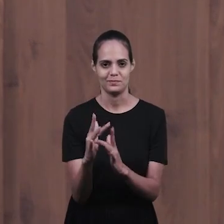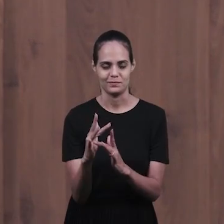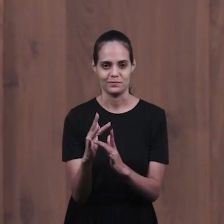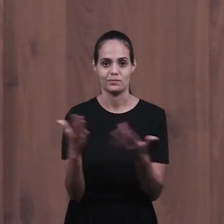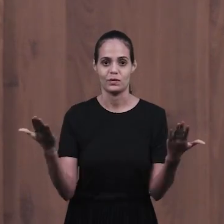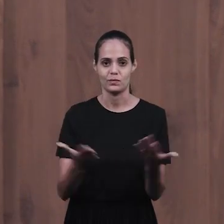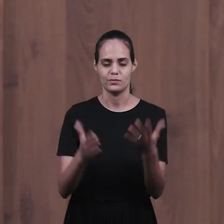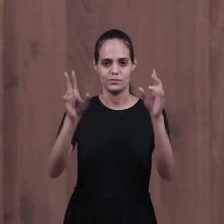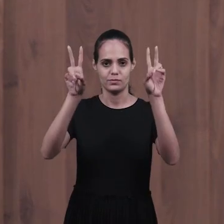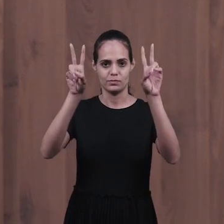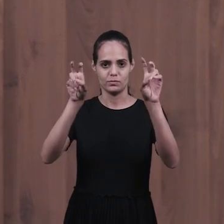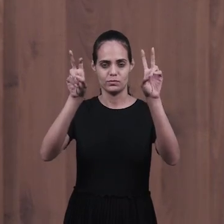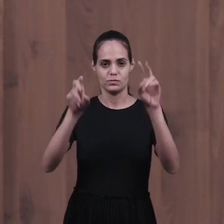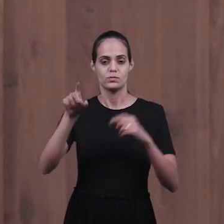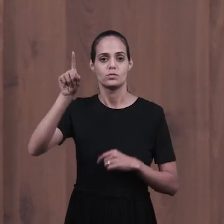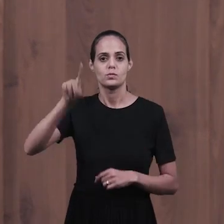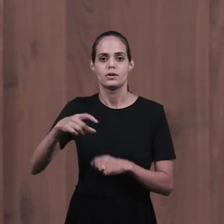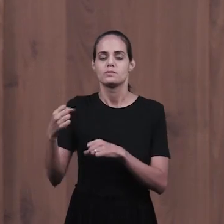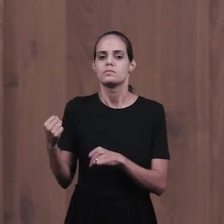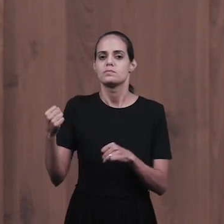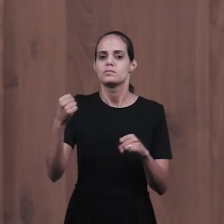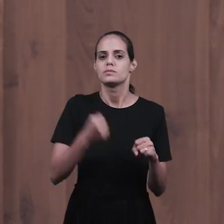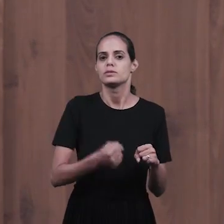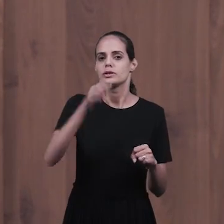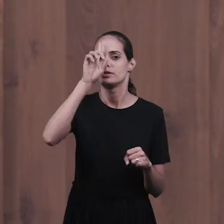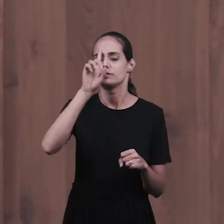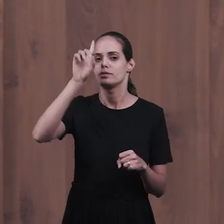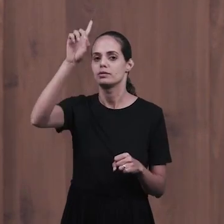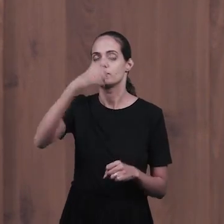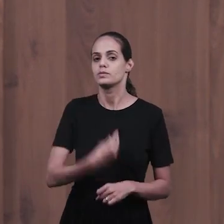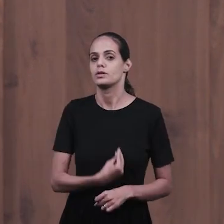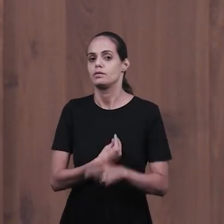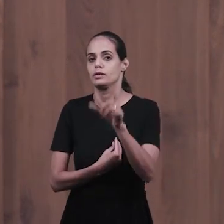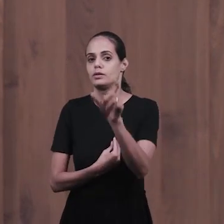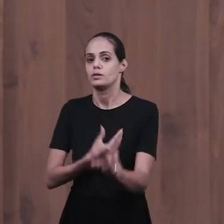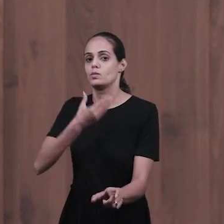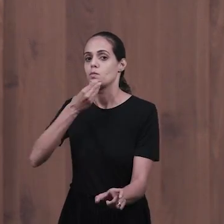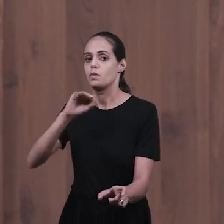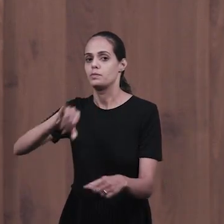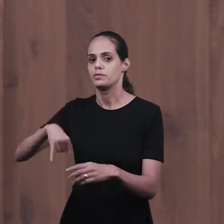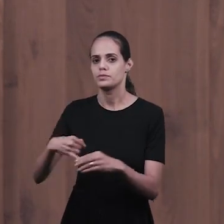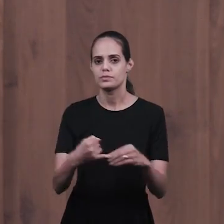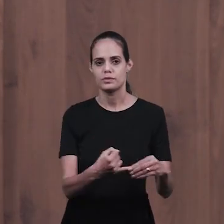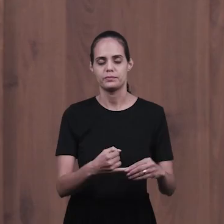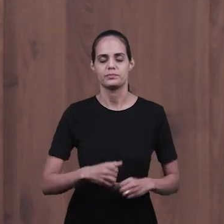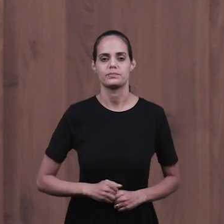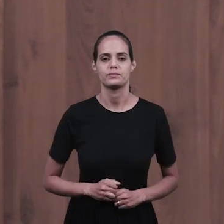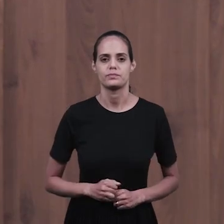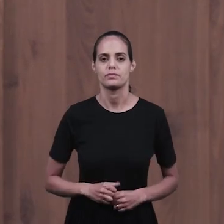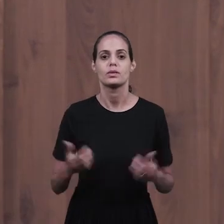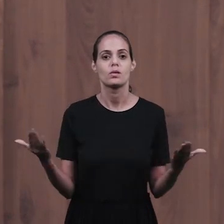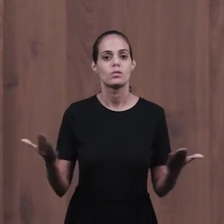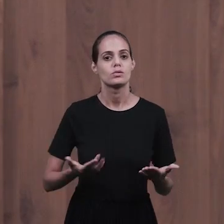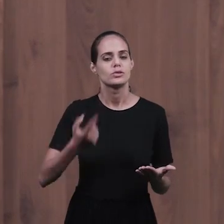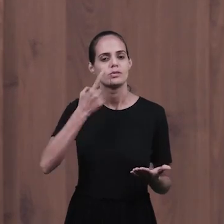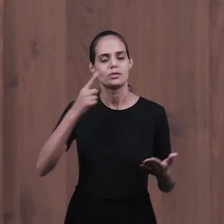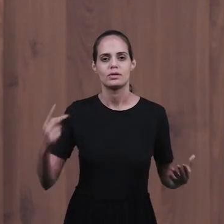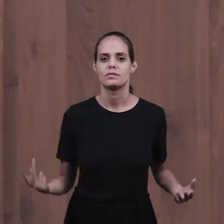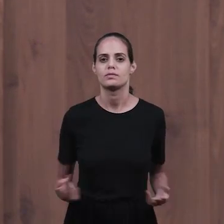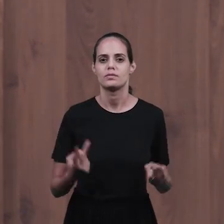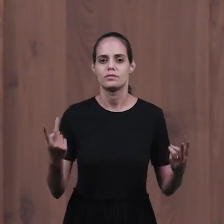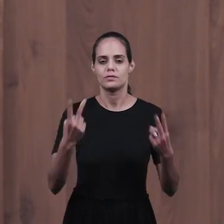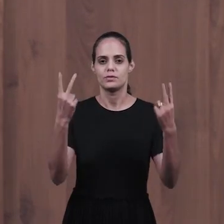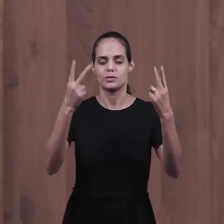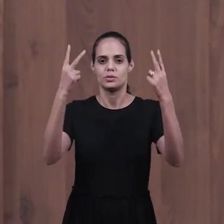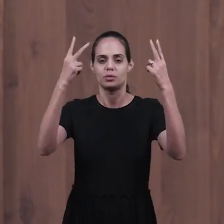La thématique de notre étude, c'est le pouvoir de Dieu dans la vie de Josué. Aujourd'hui, nous allons voir la victoire